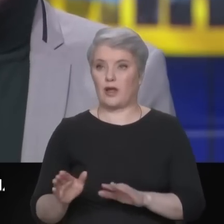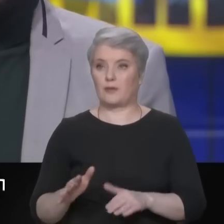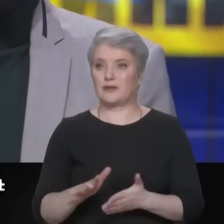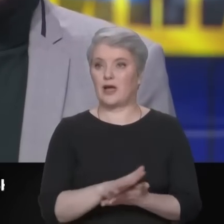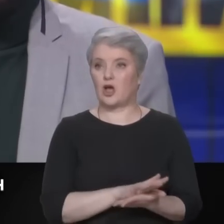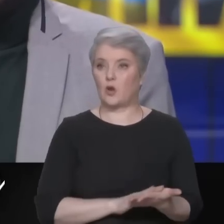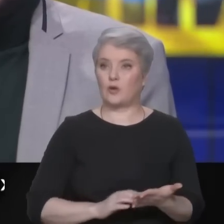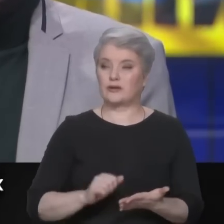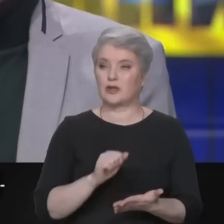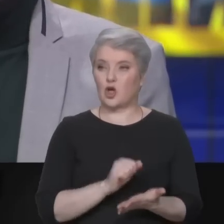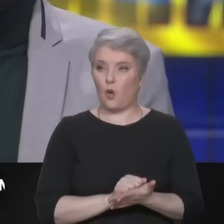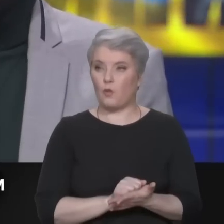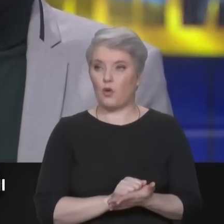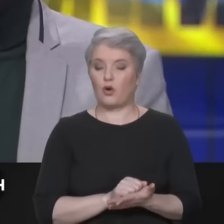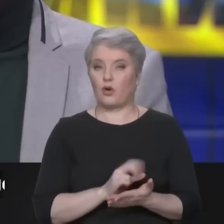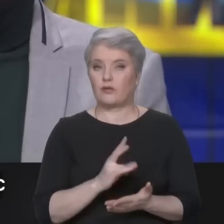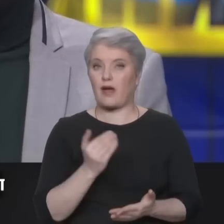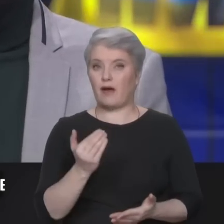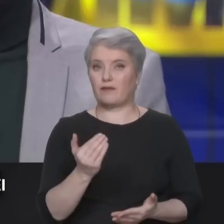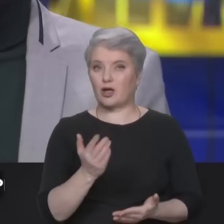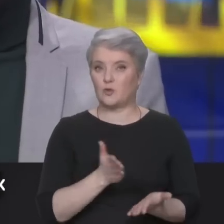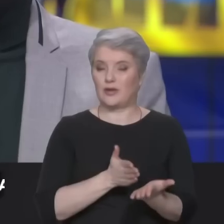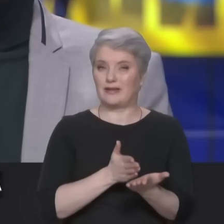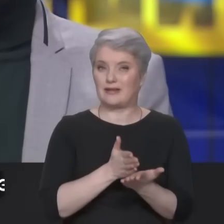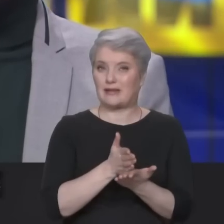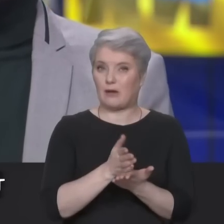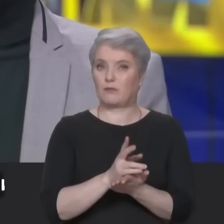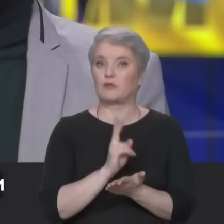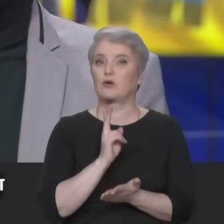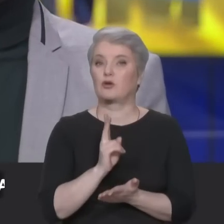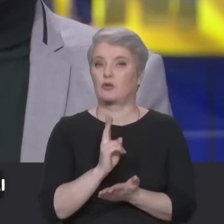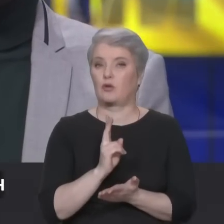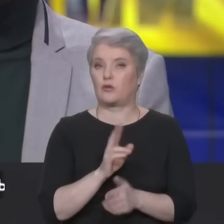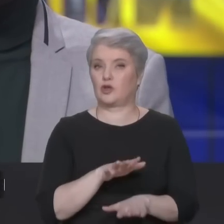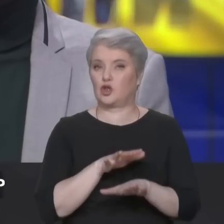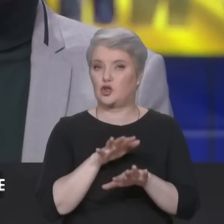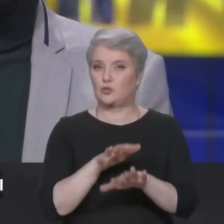розгрому. На вашому напрямку хто намагається ось цей напрямок штурмувати?